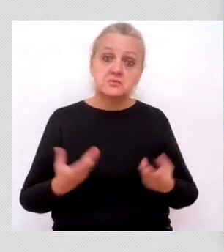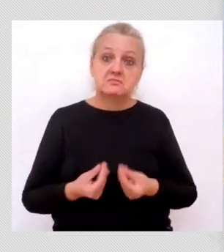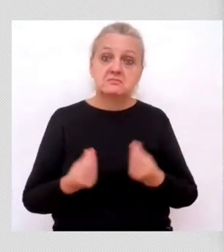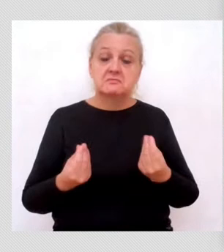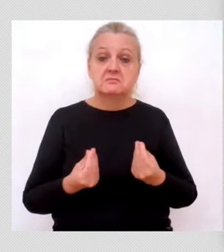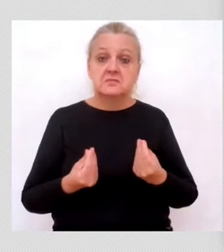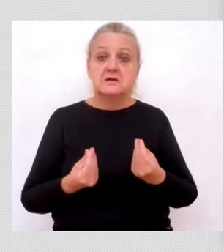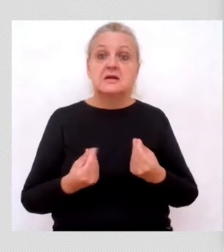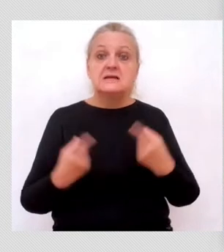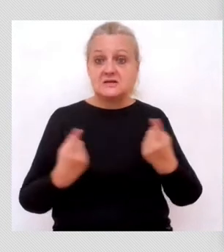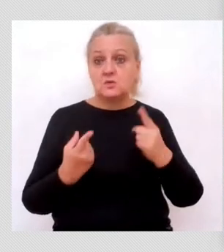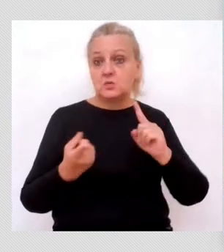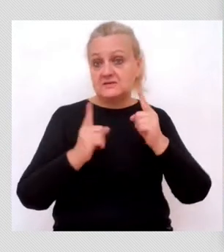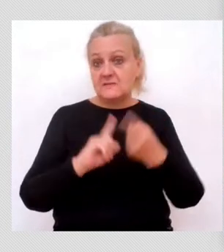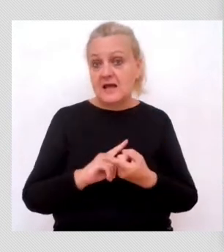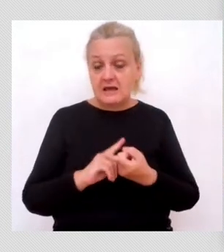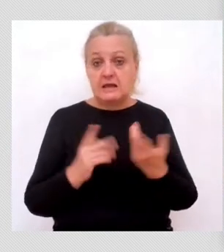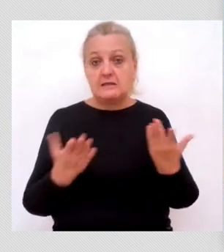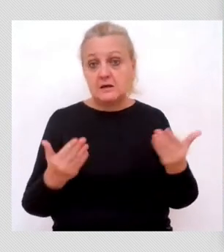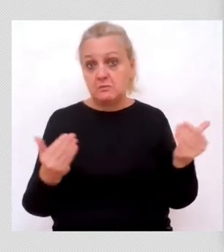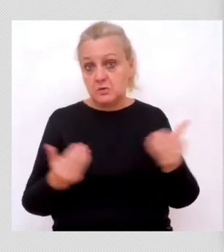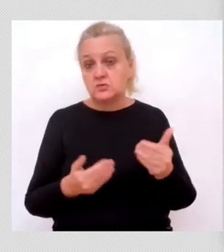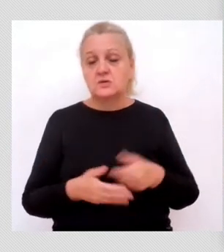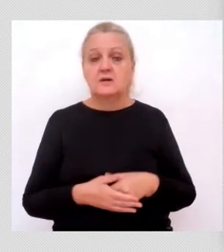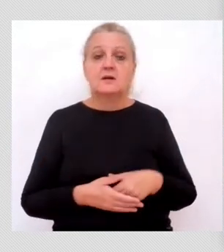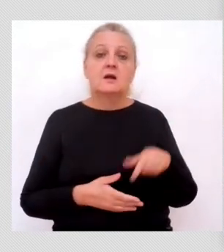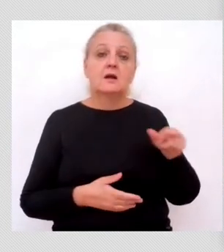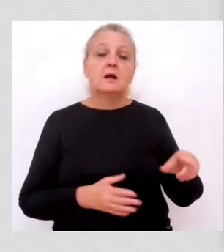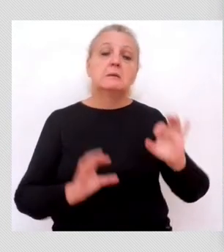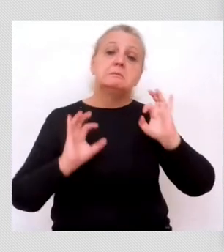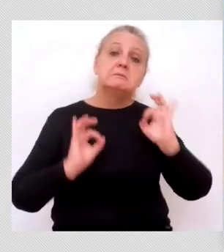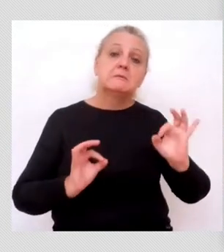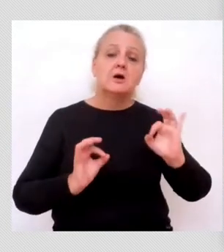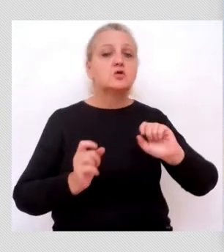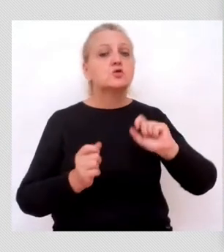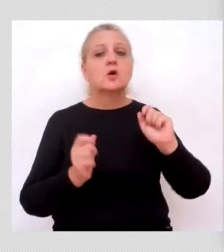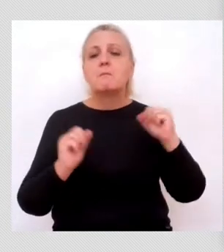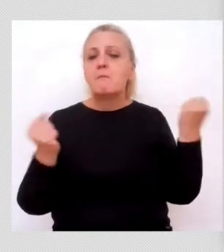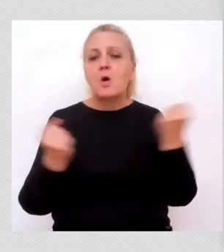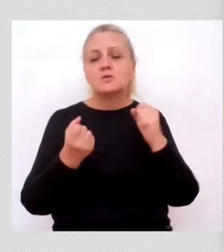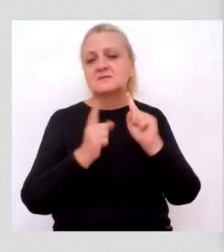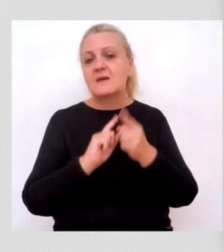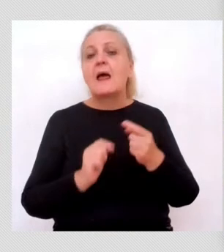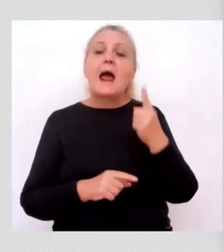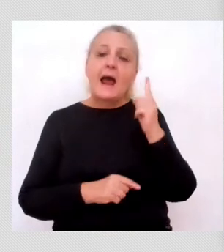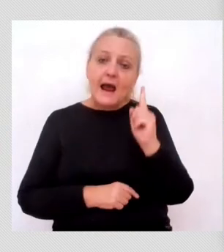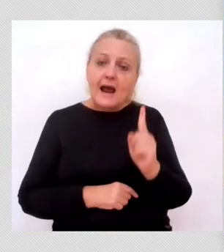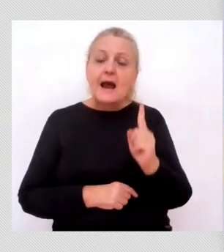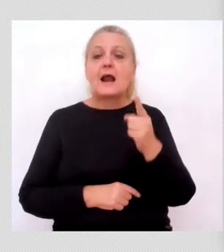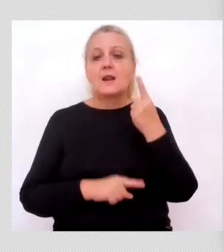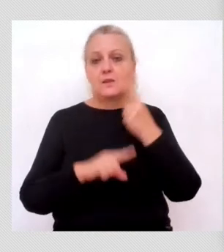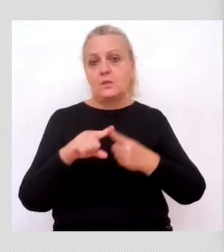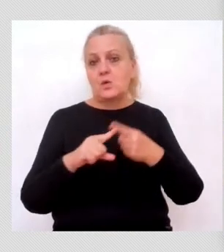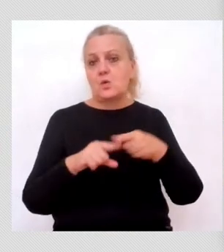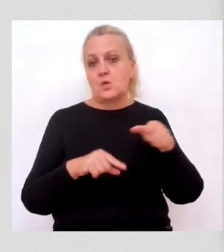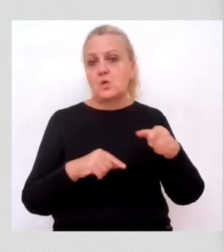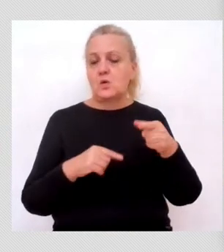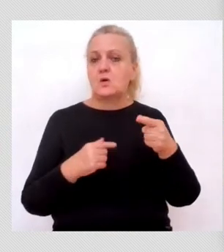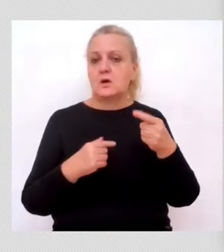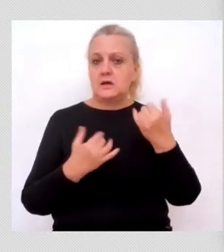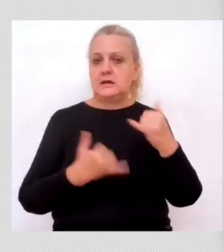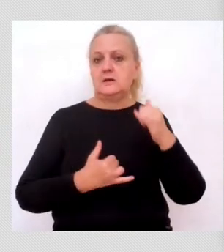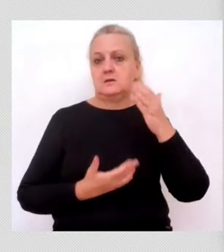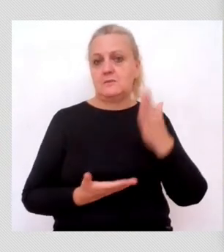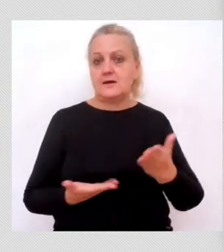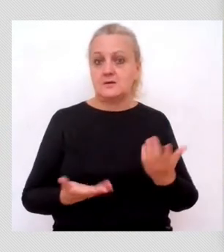zmieniałoby sytuację. Nie mówię, że to byłby game changer, ale na pewno byłoby to coś zupełnie, zupełnie innego.